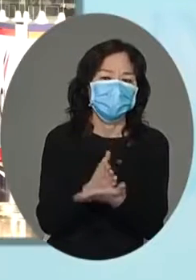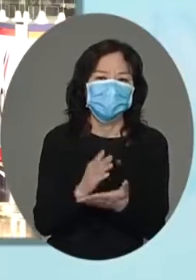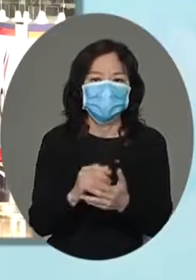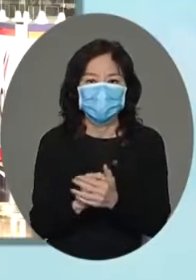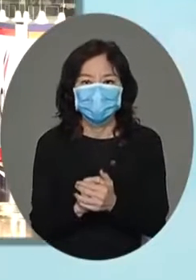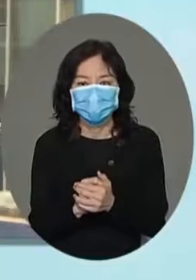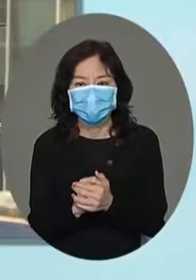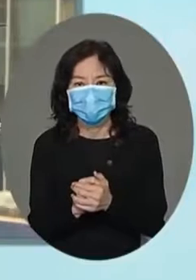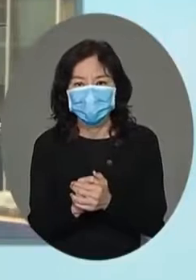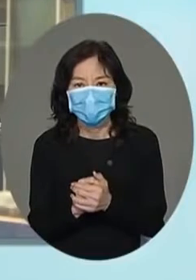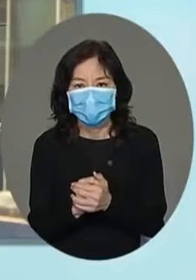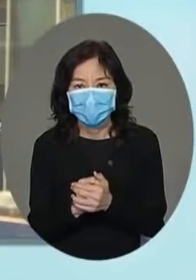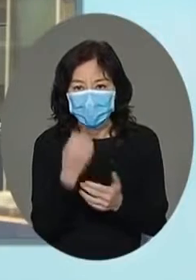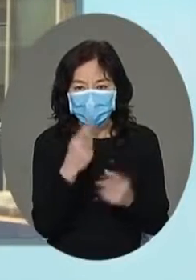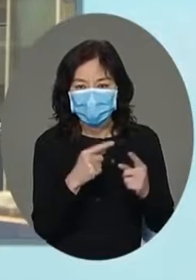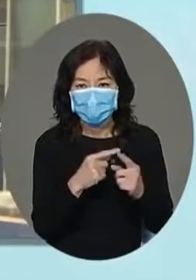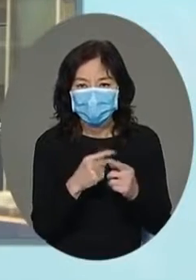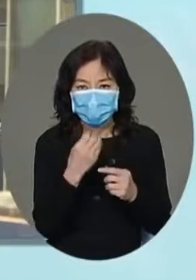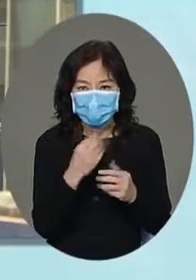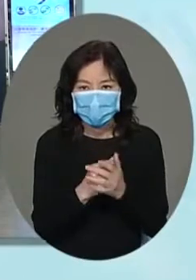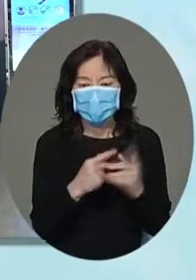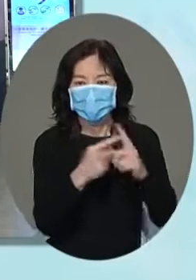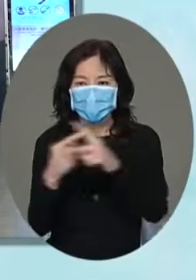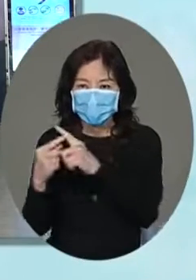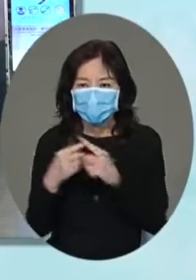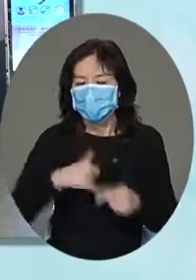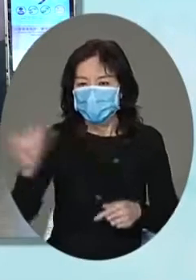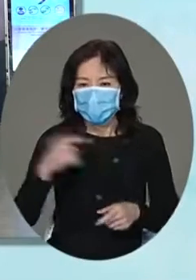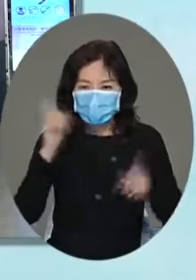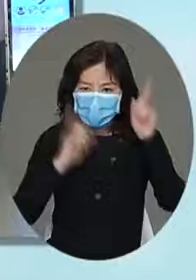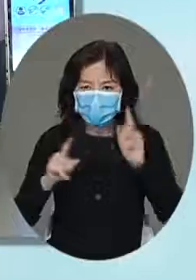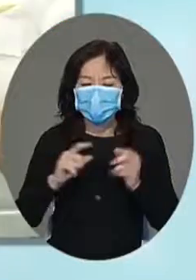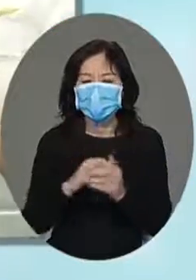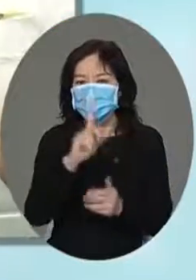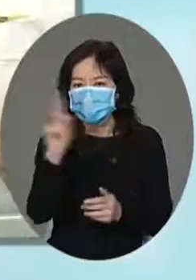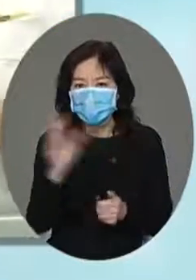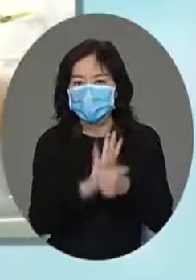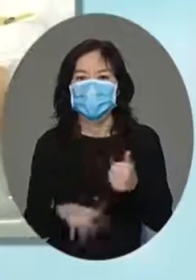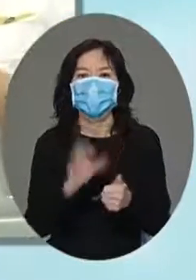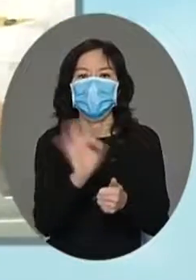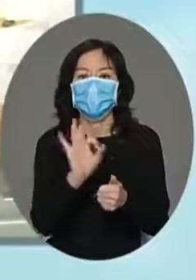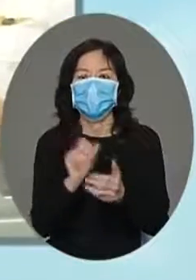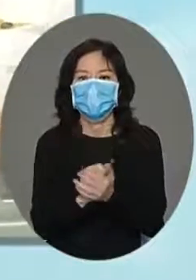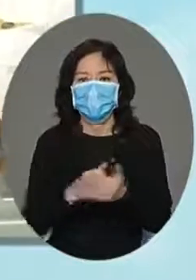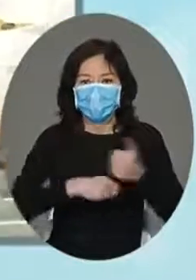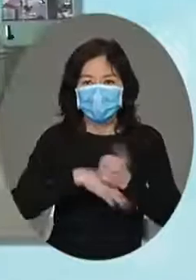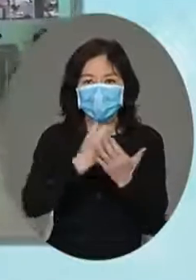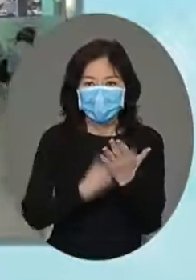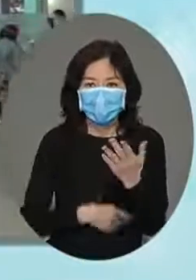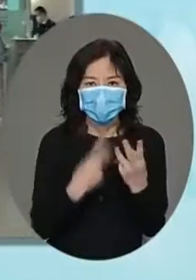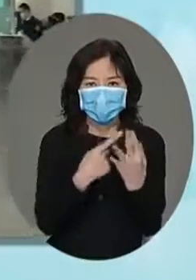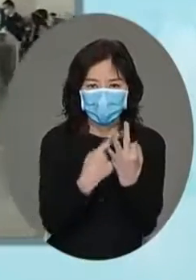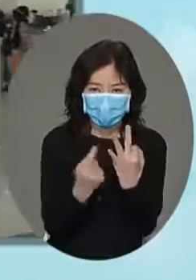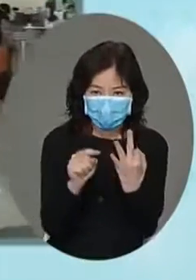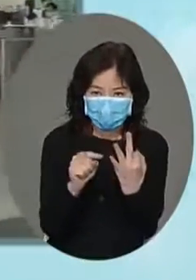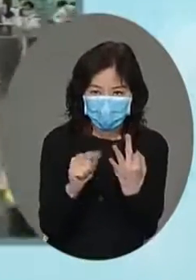機，並不會對香港居民的出入境自由有任何影響。基本法第